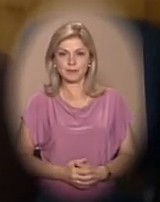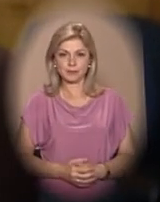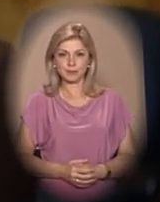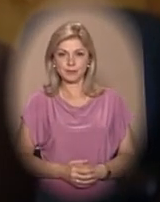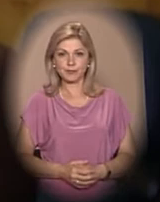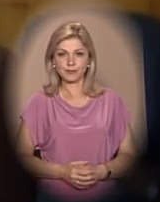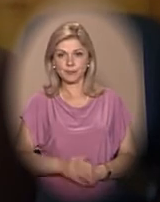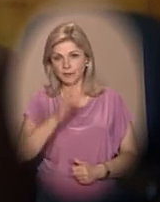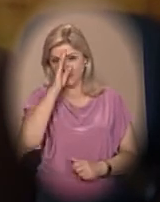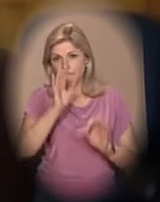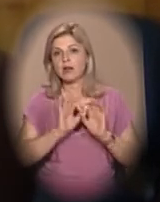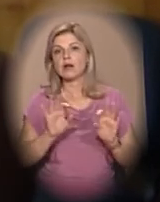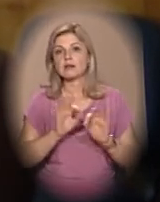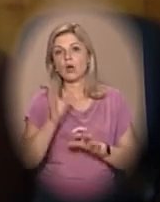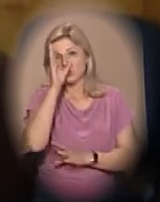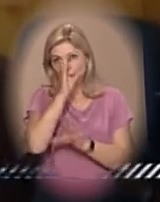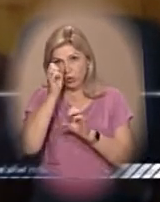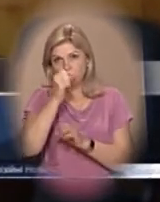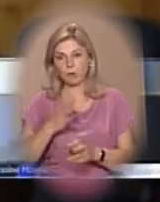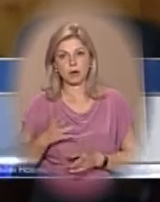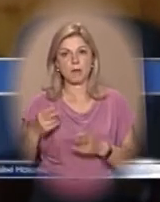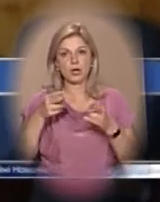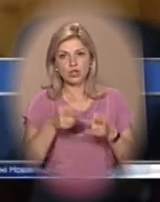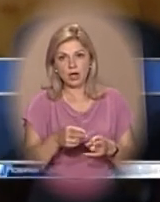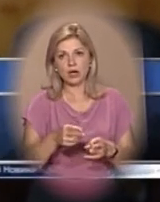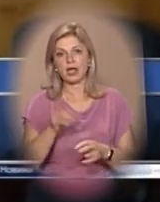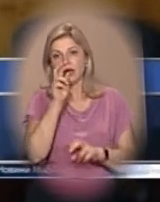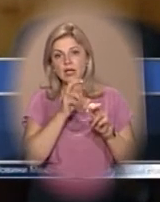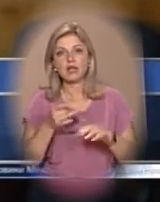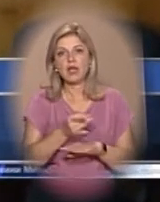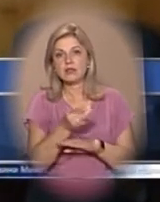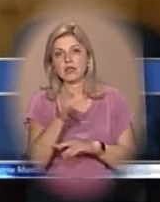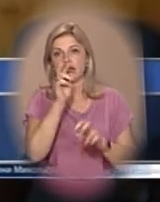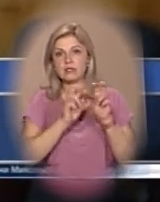скоро, приїжджали машини, їздили, шукали,